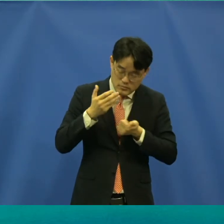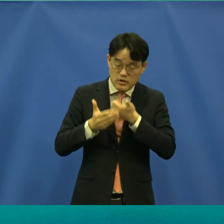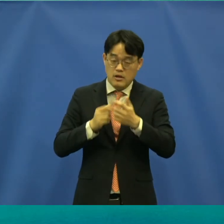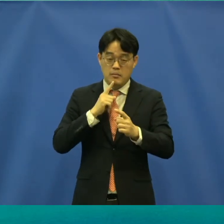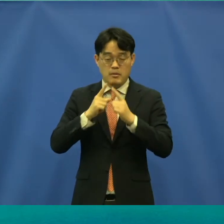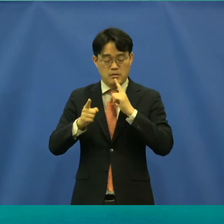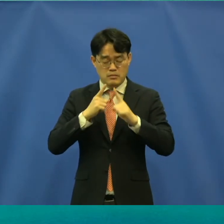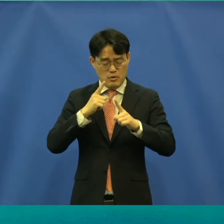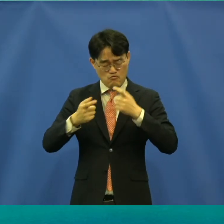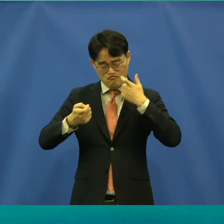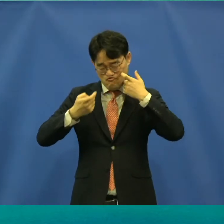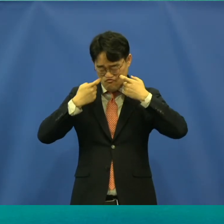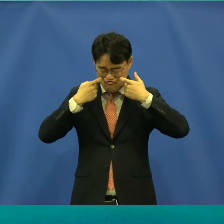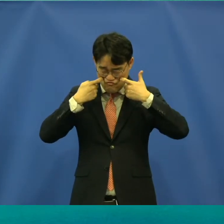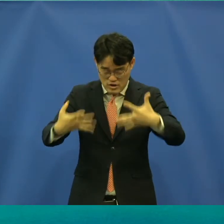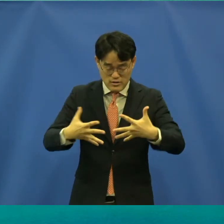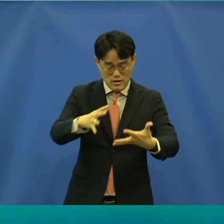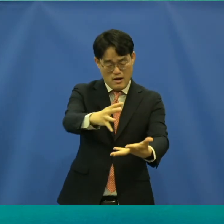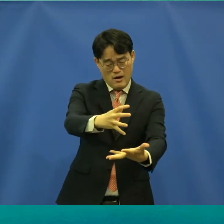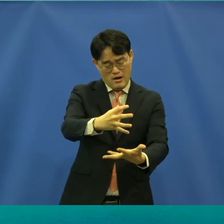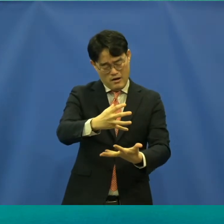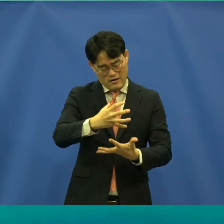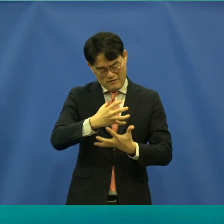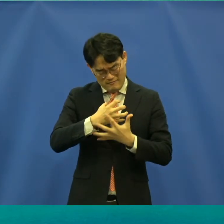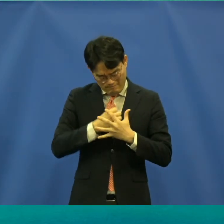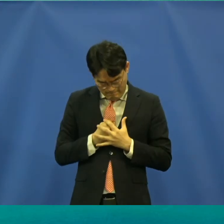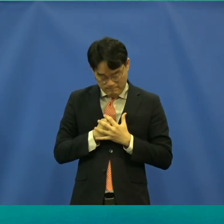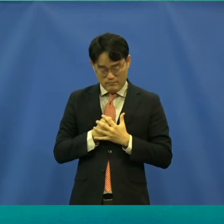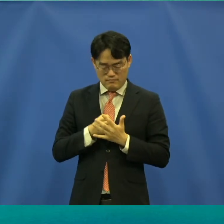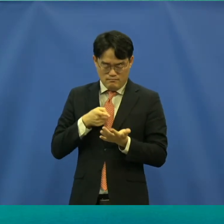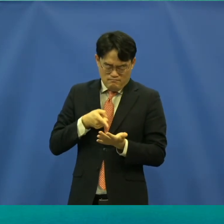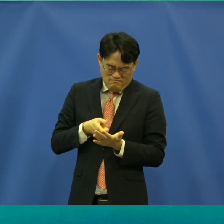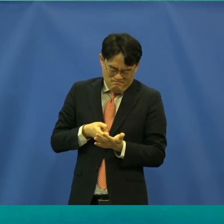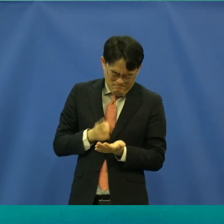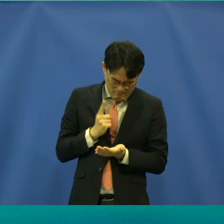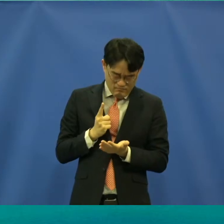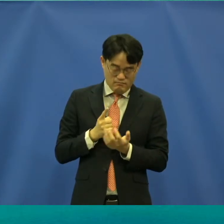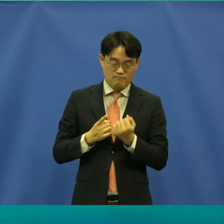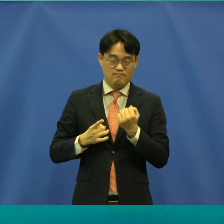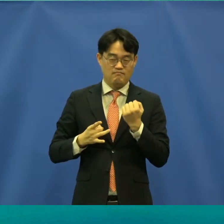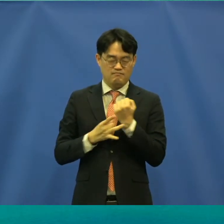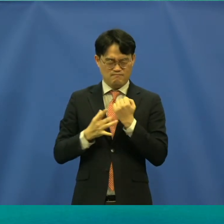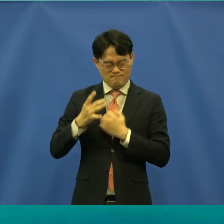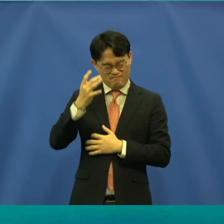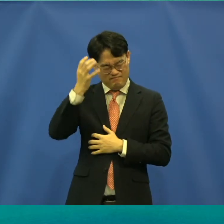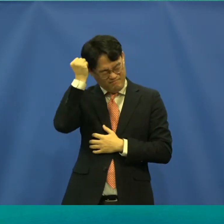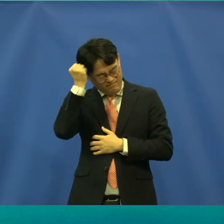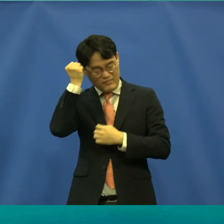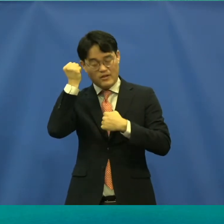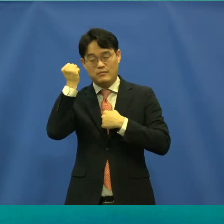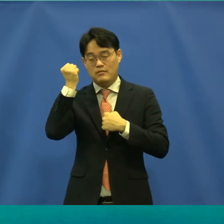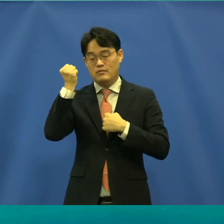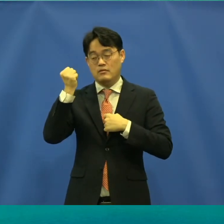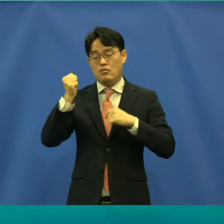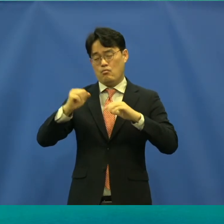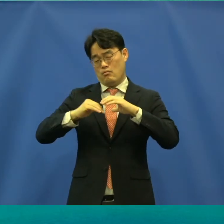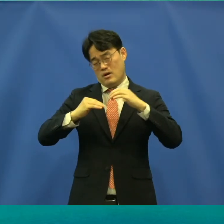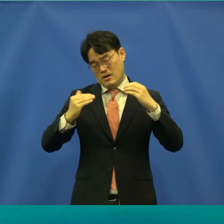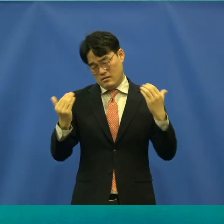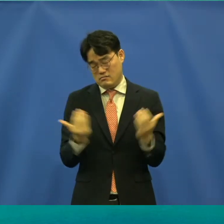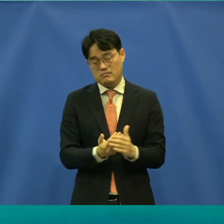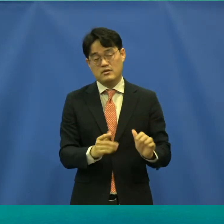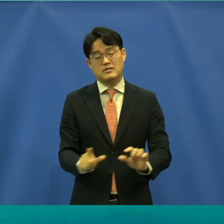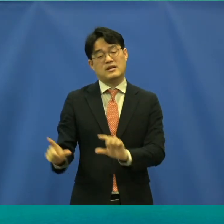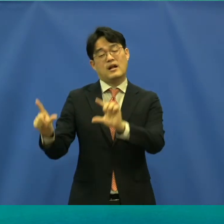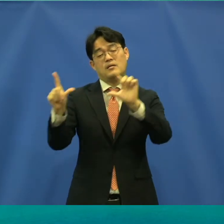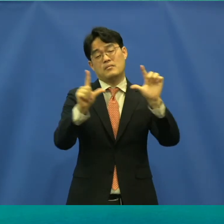그 말씀이 나의 세계 안으로 우리를 밀고 들어오는 거예요. 여러분, 살아있는 하나님의